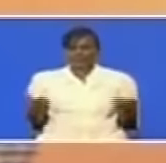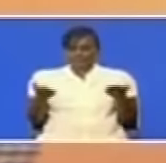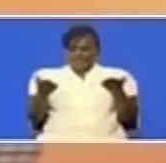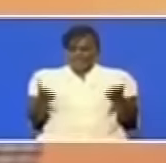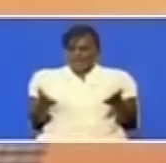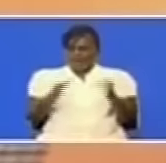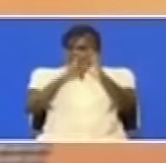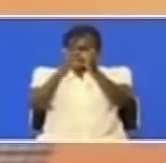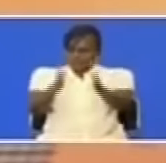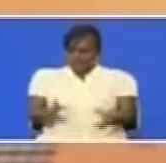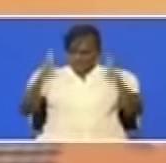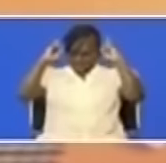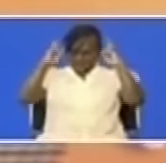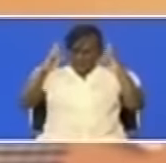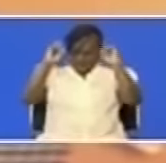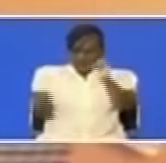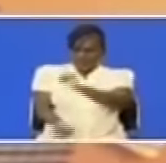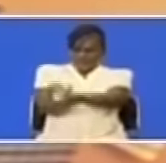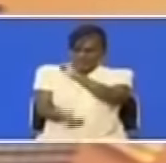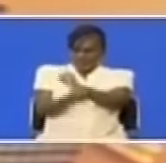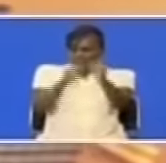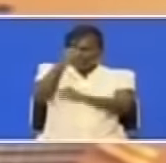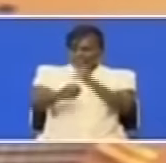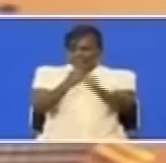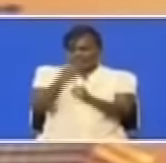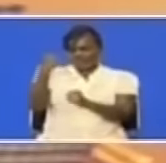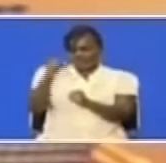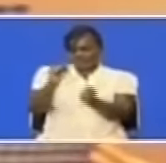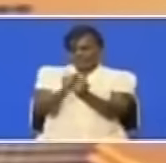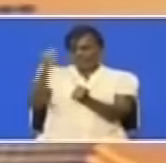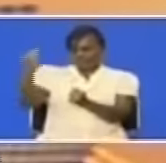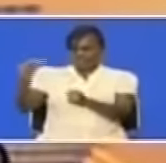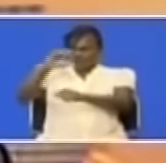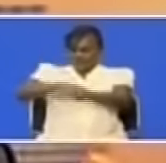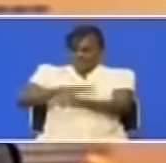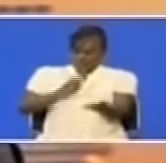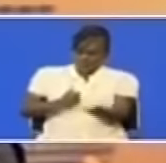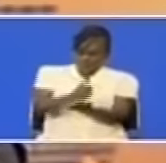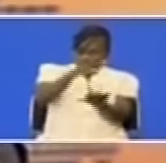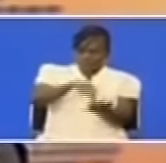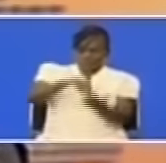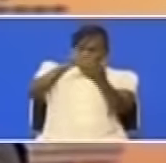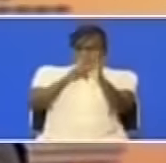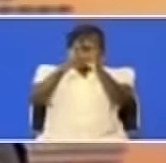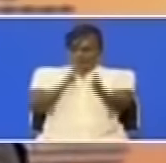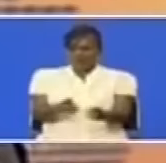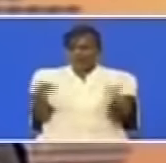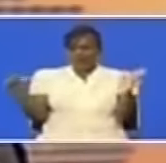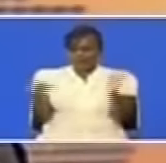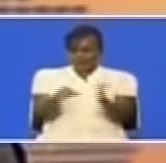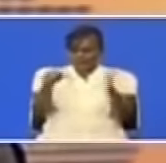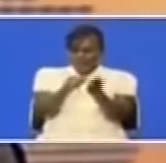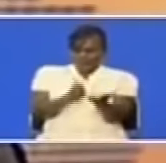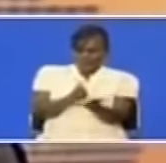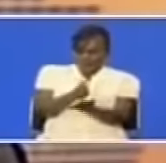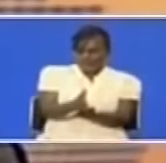Mashirima Kapombe anaarifu kuhusu safari ya miaka 15 ya kutafuta haki kwenye makala maalum Dhiki ama Haki ya